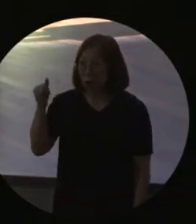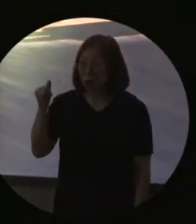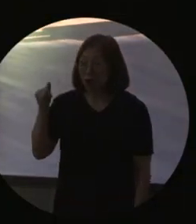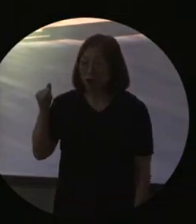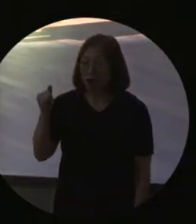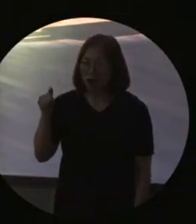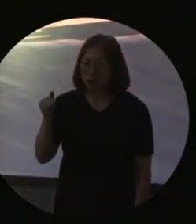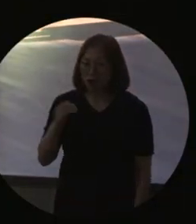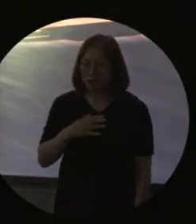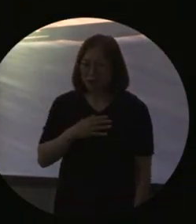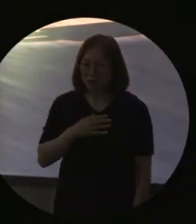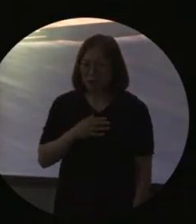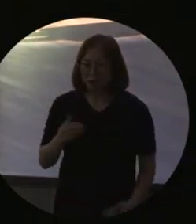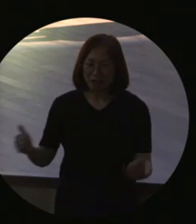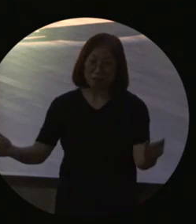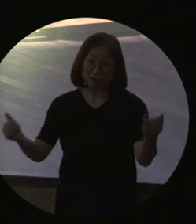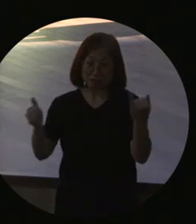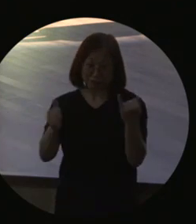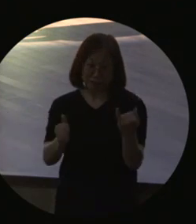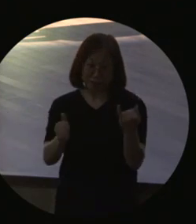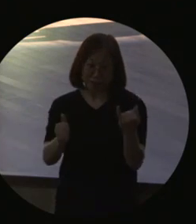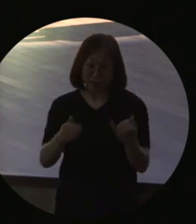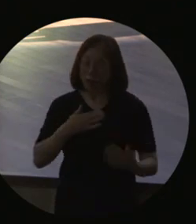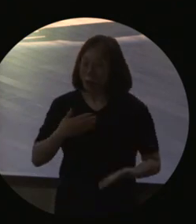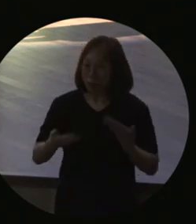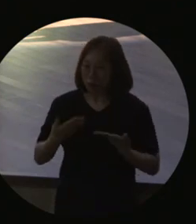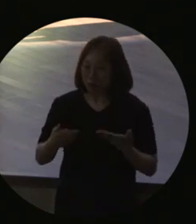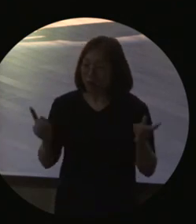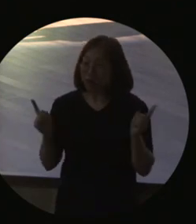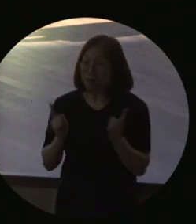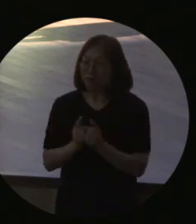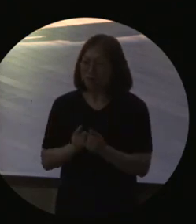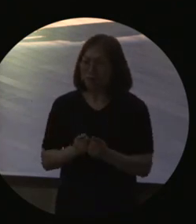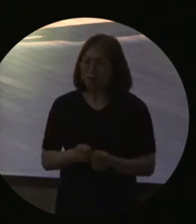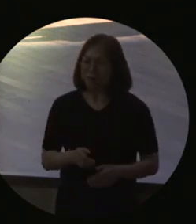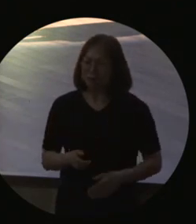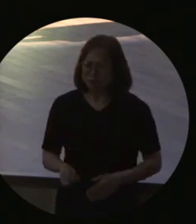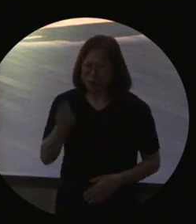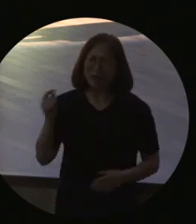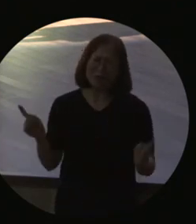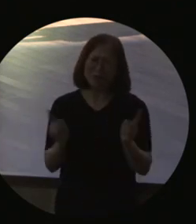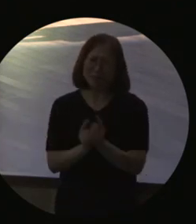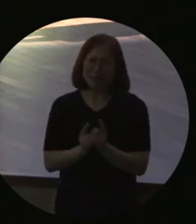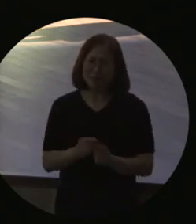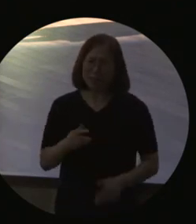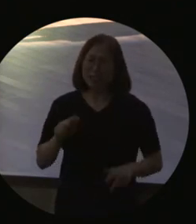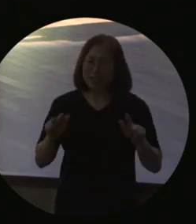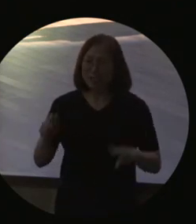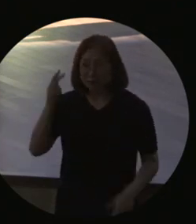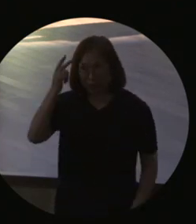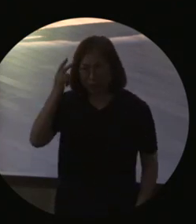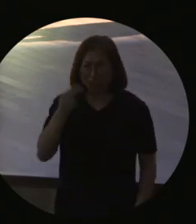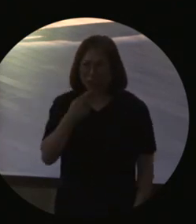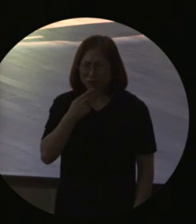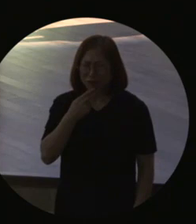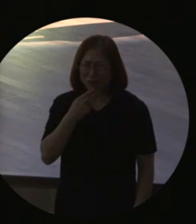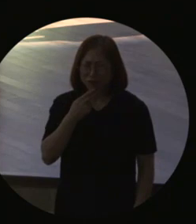선은 무슨 선이야. 나 바빠서 그럴 시간 없어. 만나려면 진짜 만났지. 지금 정신없어서 그럴 시간